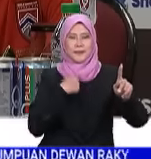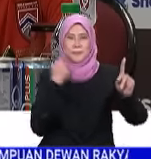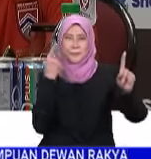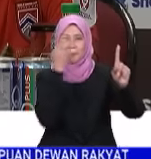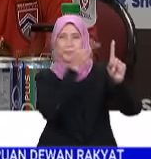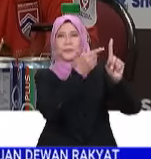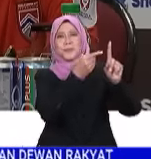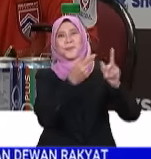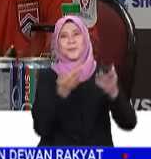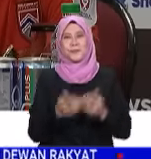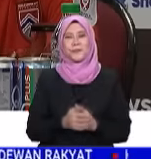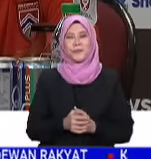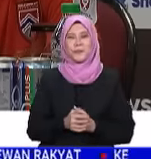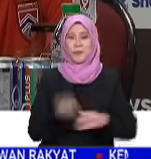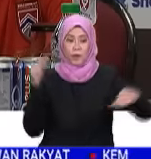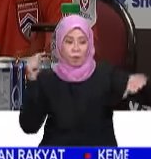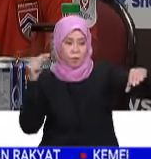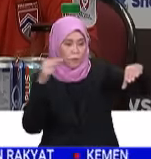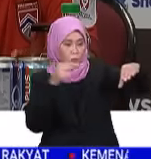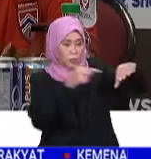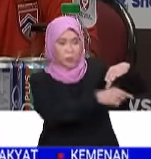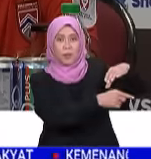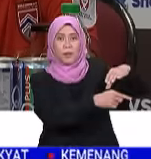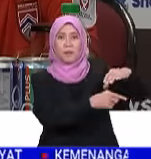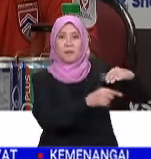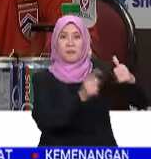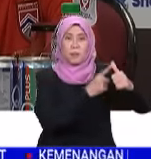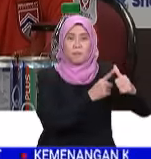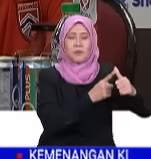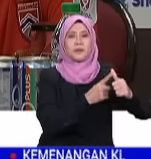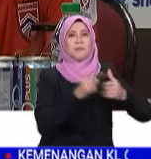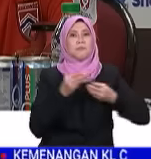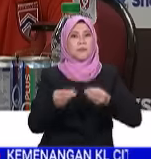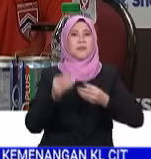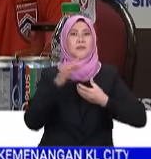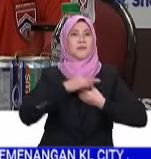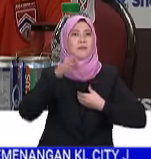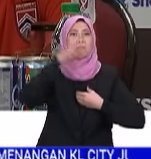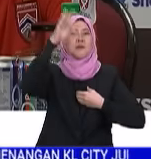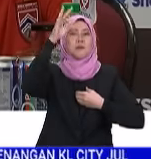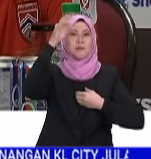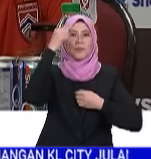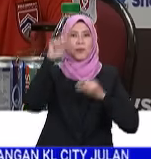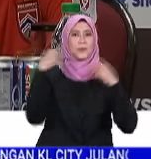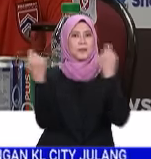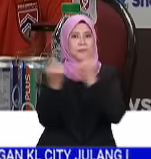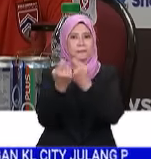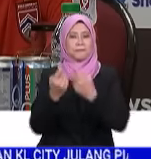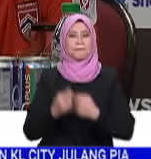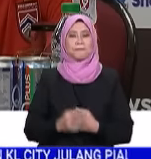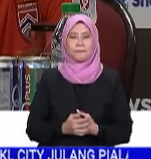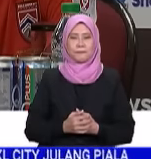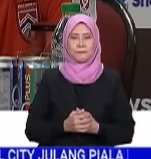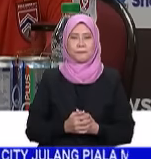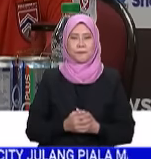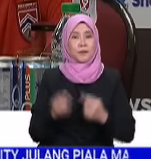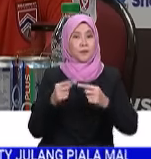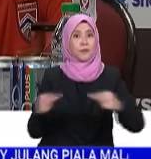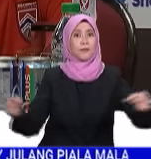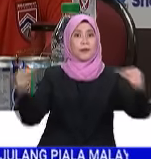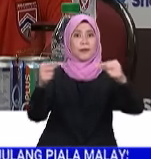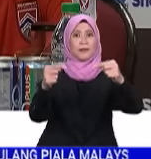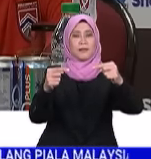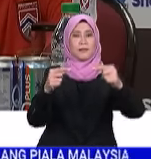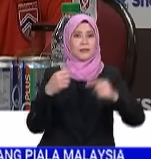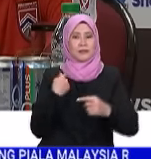jadi yang pertama tu sangat memberi semangat pasukanah dan kami datanguk